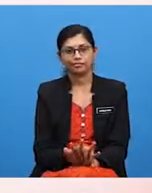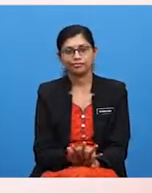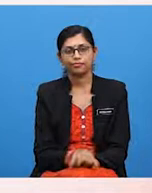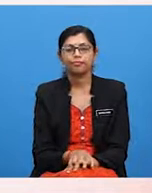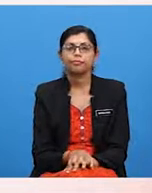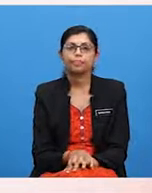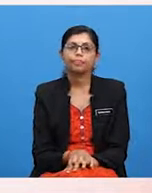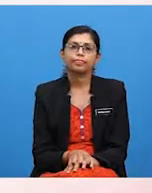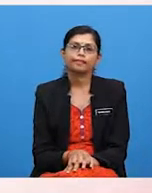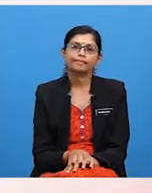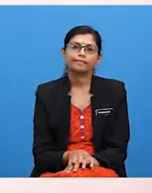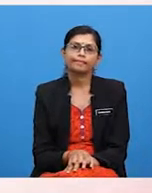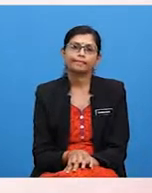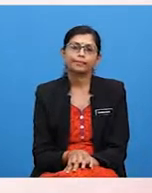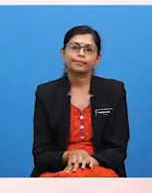air.